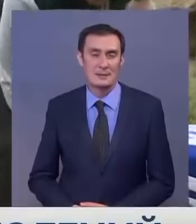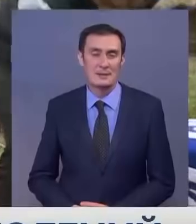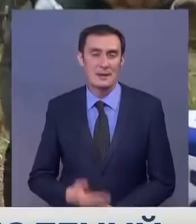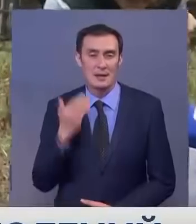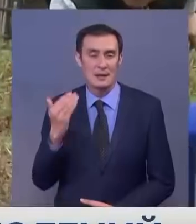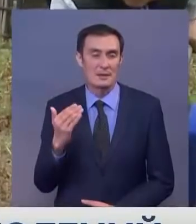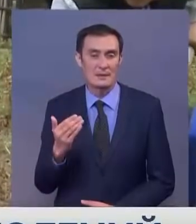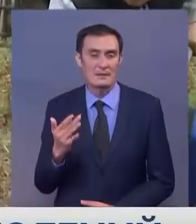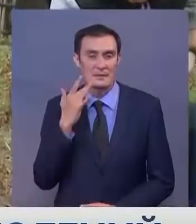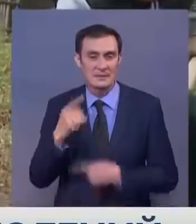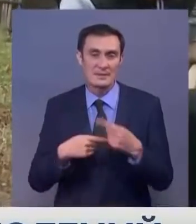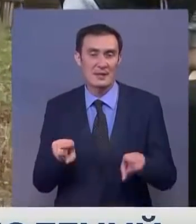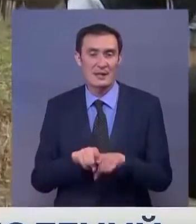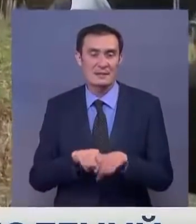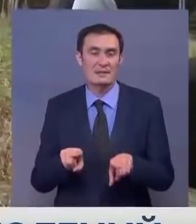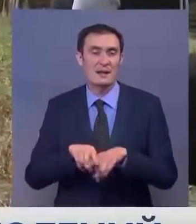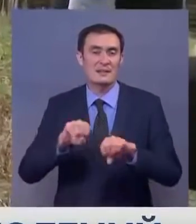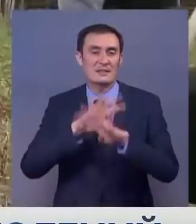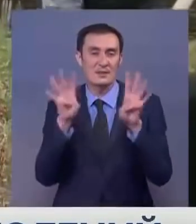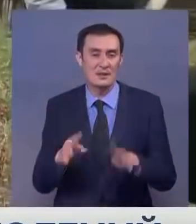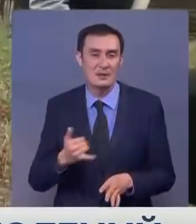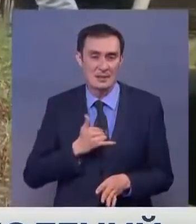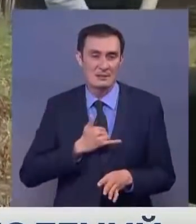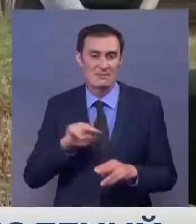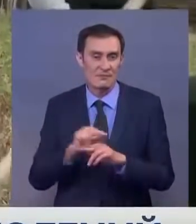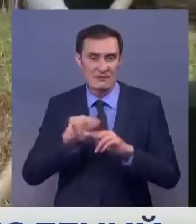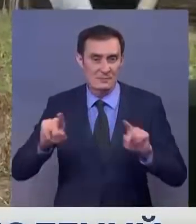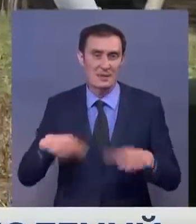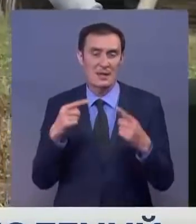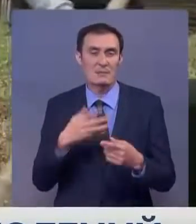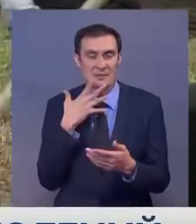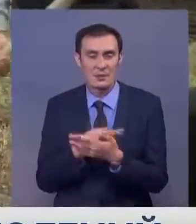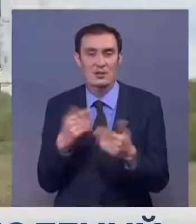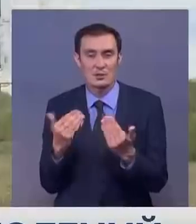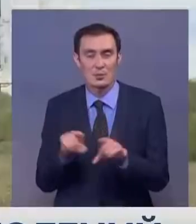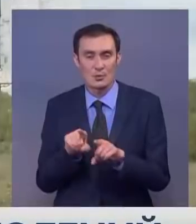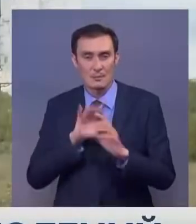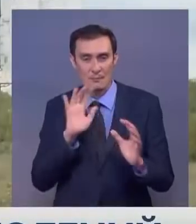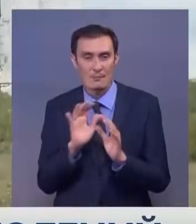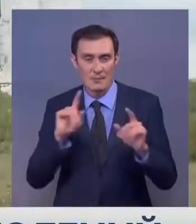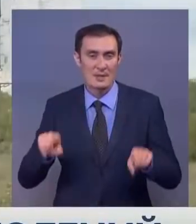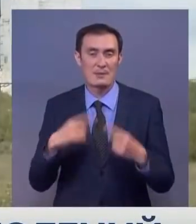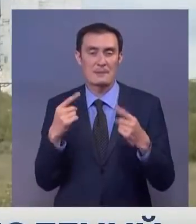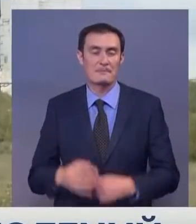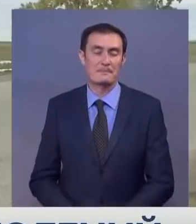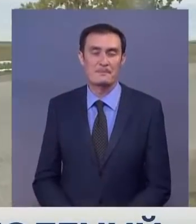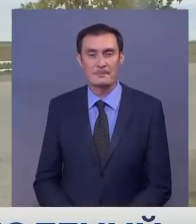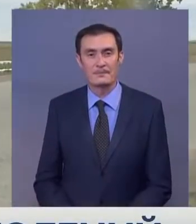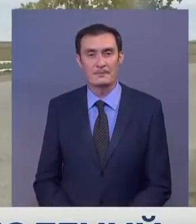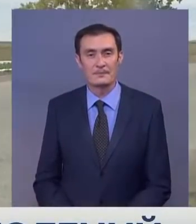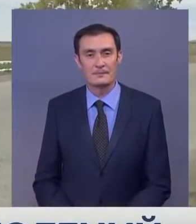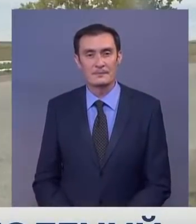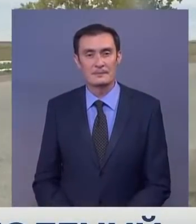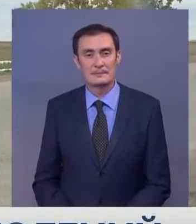Они-то все равно святые. Нас же подняли, мы своих поднимаем. Юлан Чао, Сайла Уигликов, Аслан